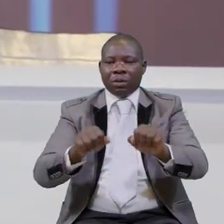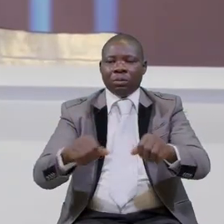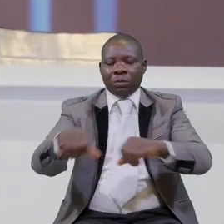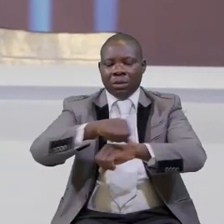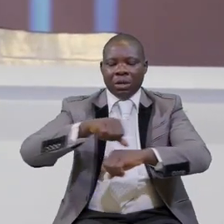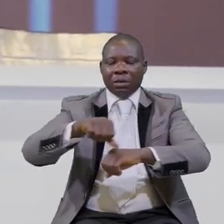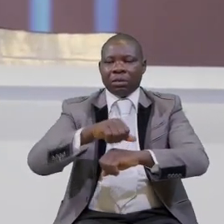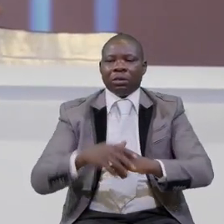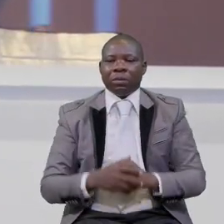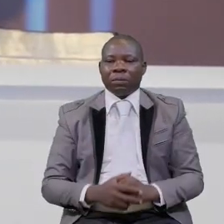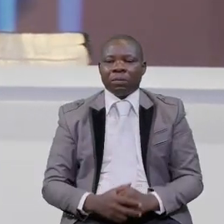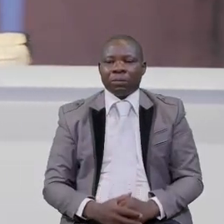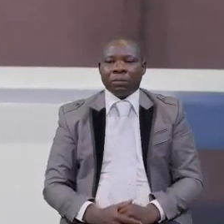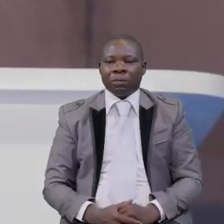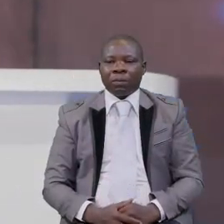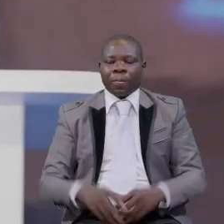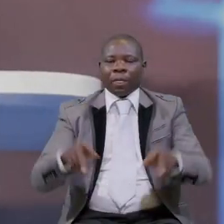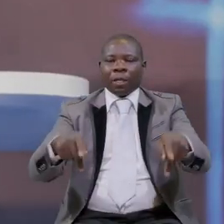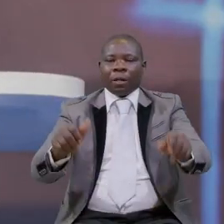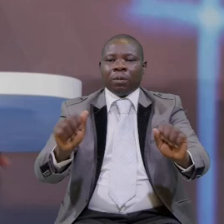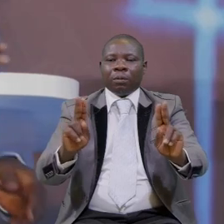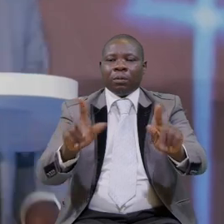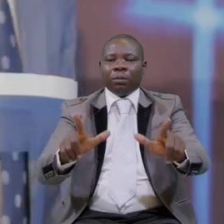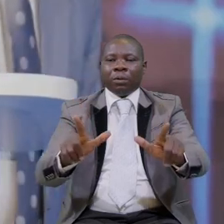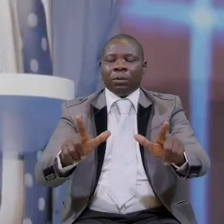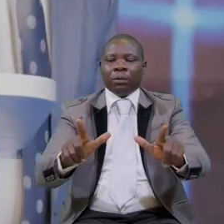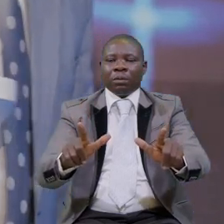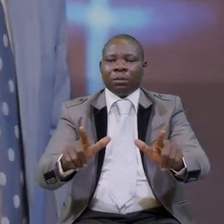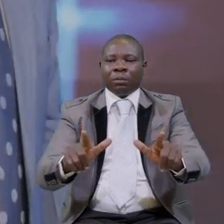Onction incommensurable. Paul.